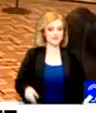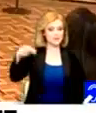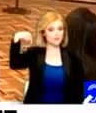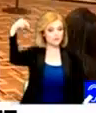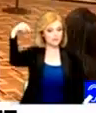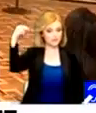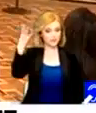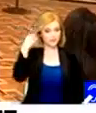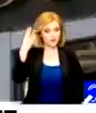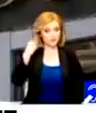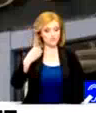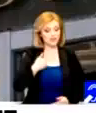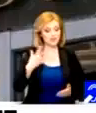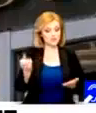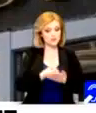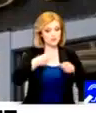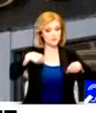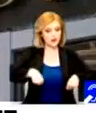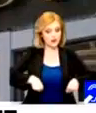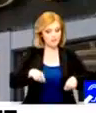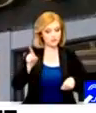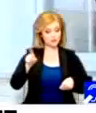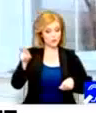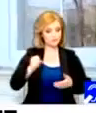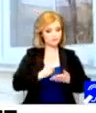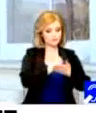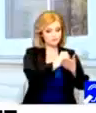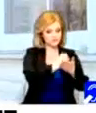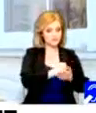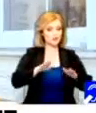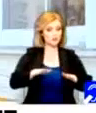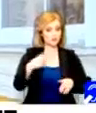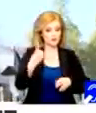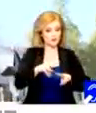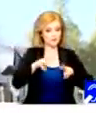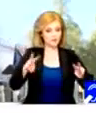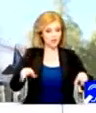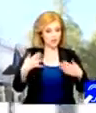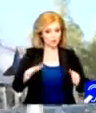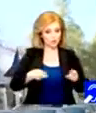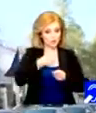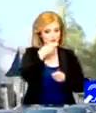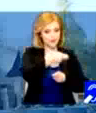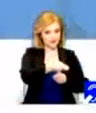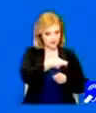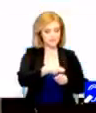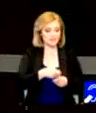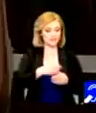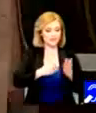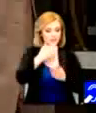Președintele Igor Dodon vrea să obțină dreptul de a înainta candidaturi la funcția de prim-ministru și a depus o sesizare la Curtea